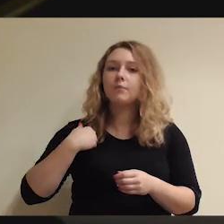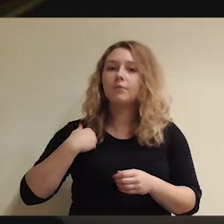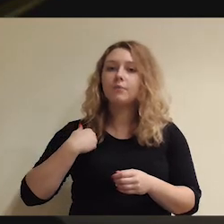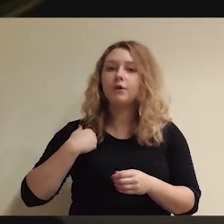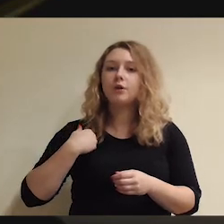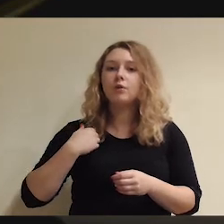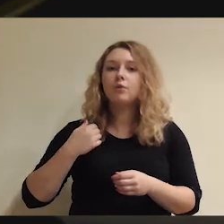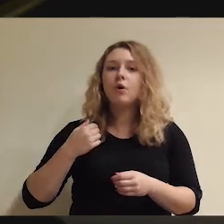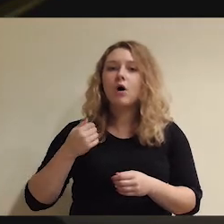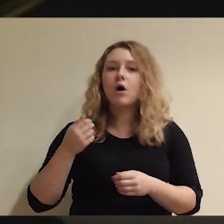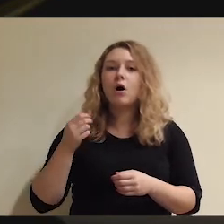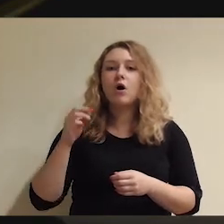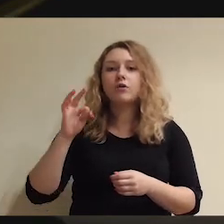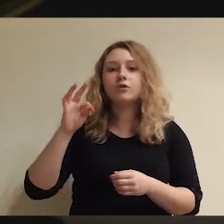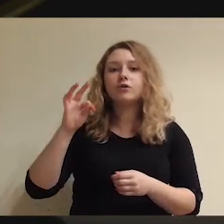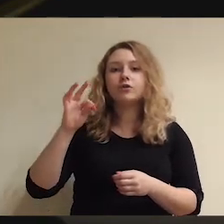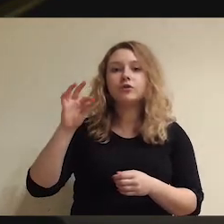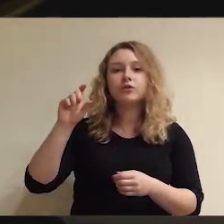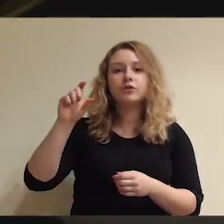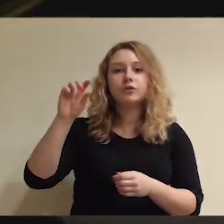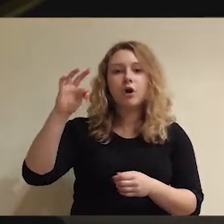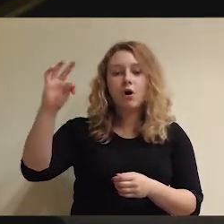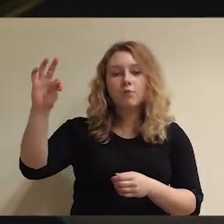Tobie podporządkowane.